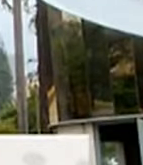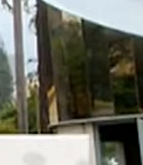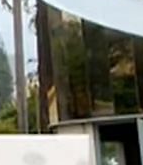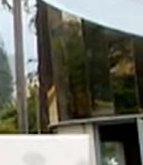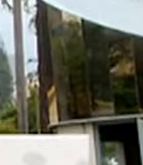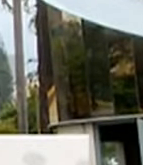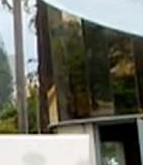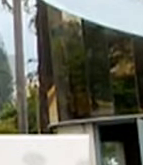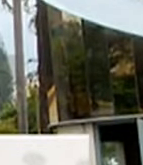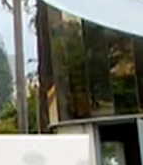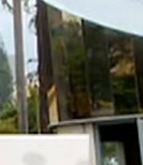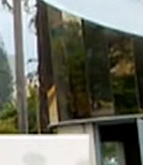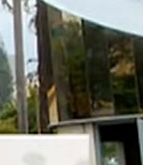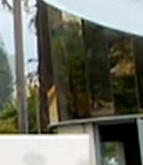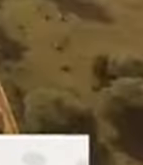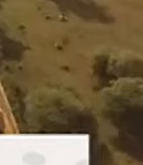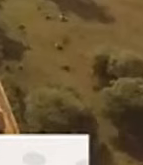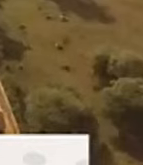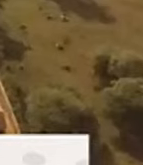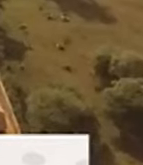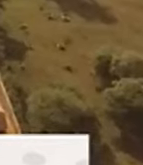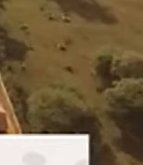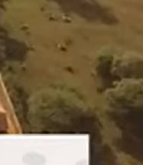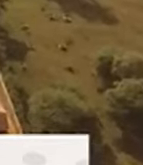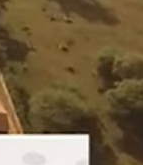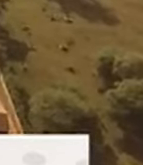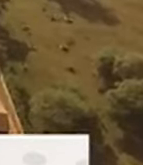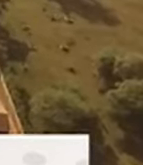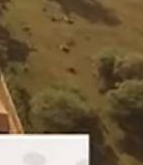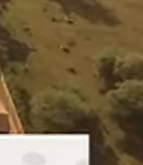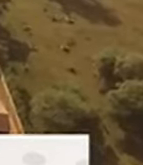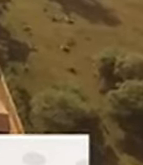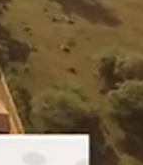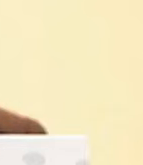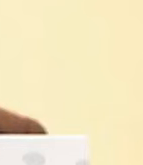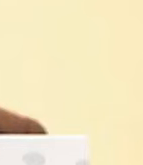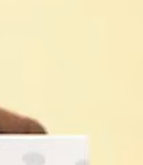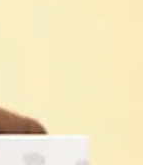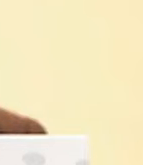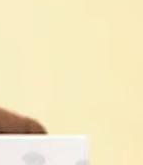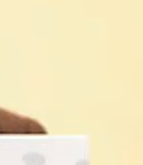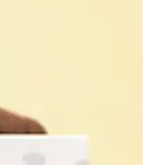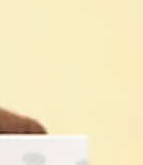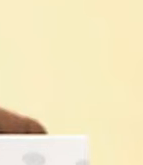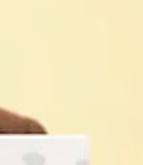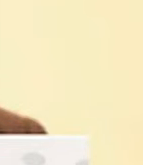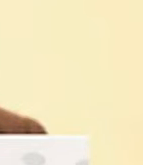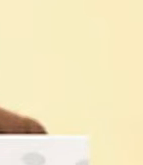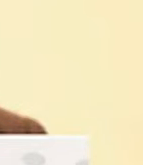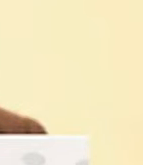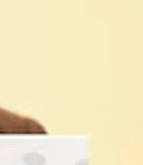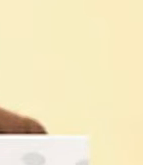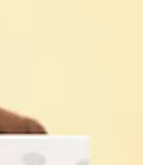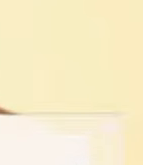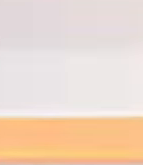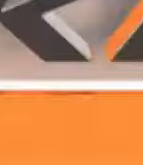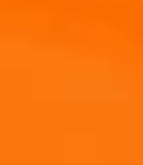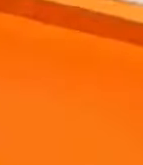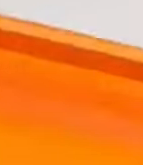Aliyekuwa gavana wa Kakamega Wycliffe Oparanya ni miongoni mwa magavana na wabunge kadhaa wanaoandamwa kwa madai ya